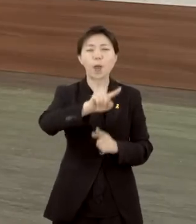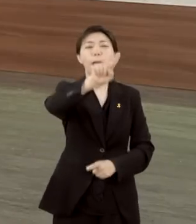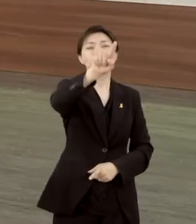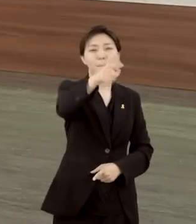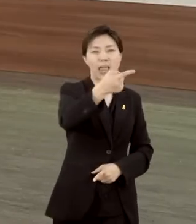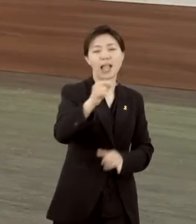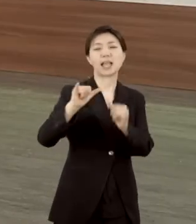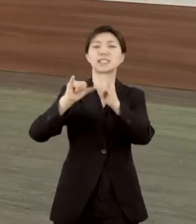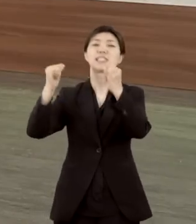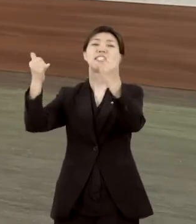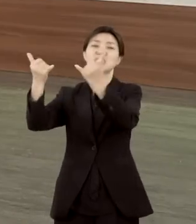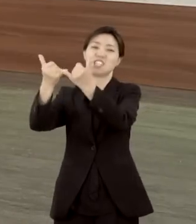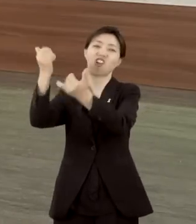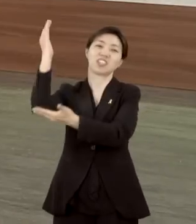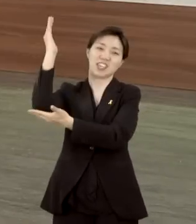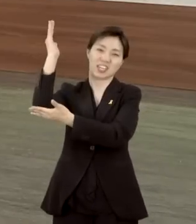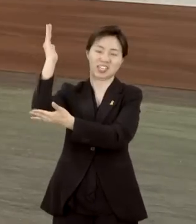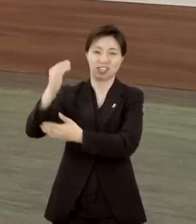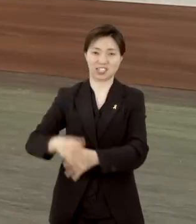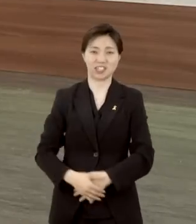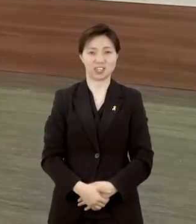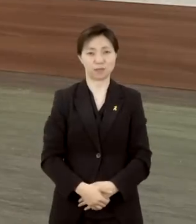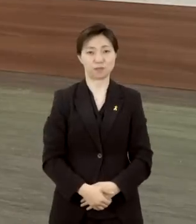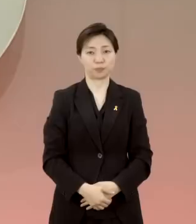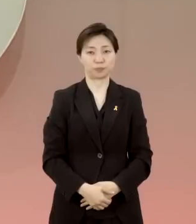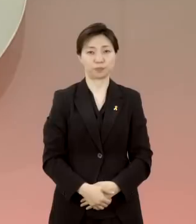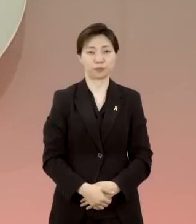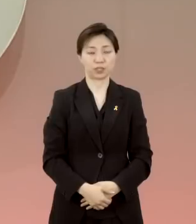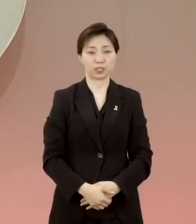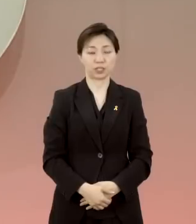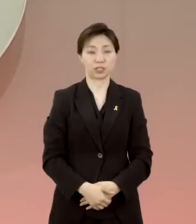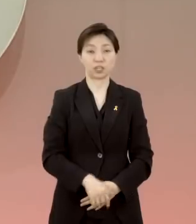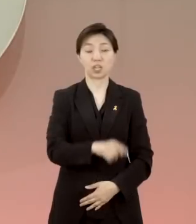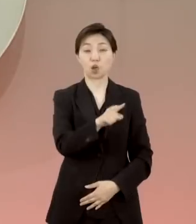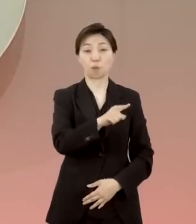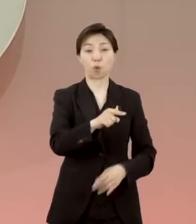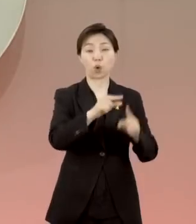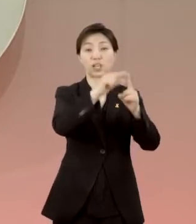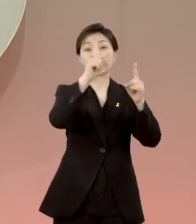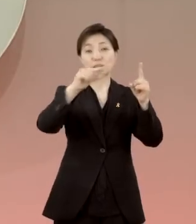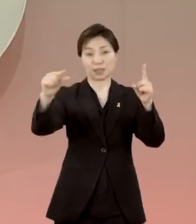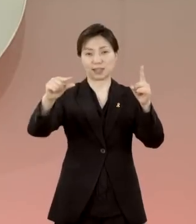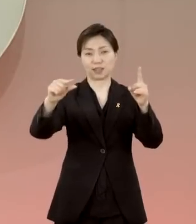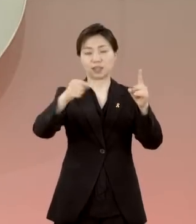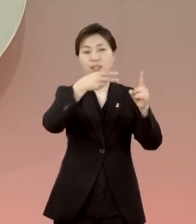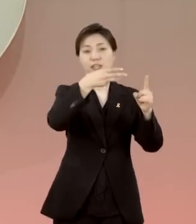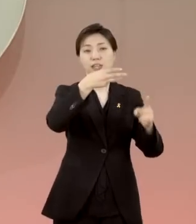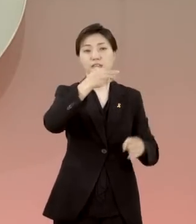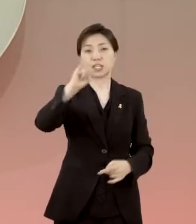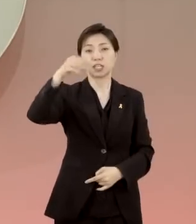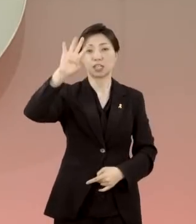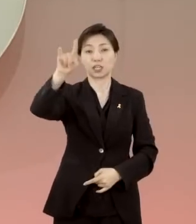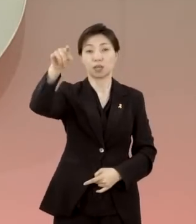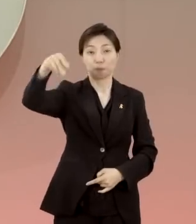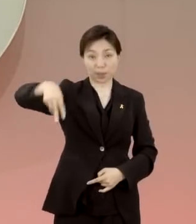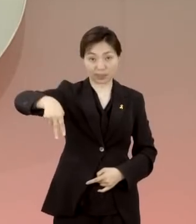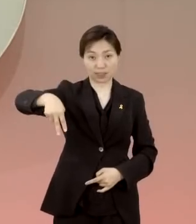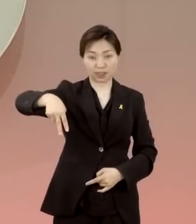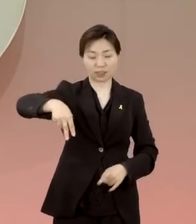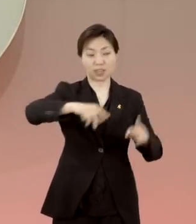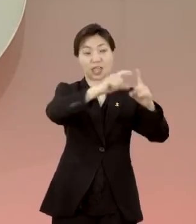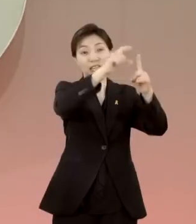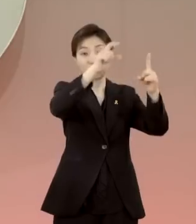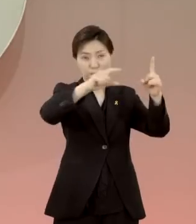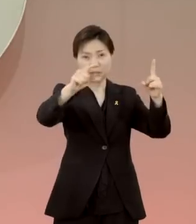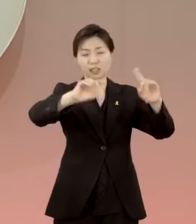100가지 인연 이야기 배경 경 그래서 티베트 불교에서는이 경전을 굉장히 중요하게